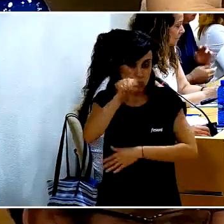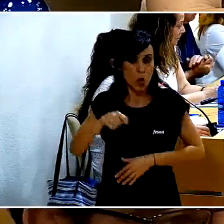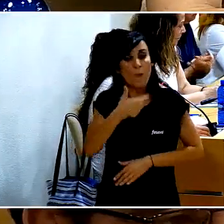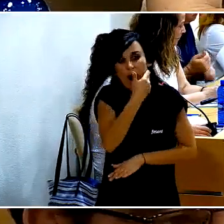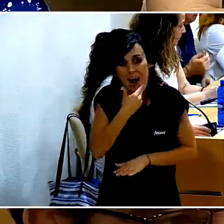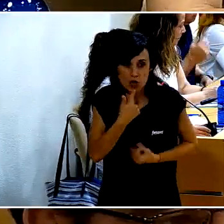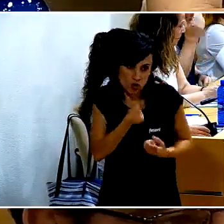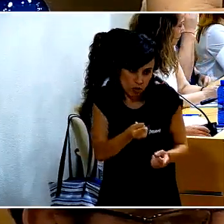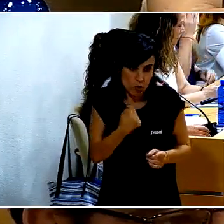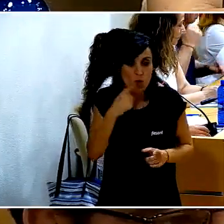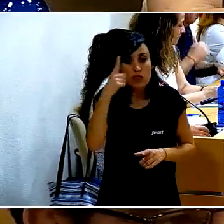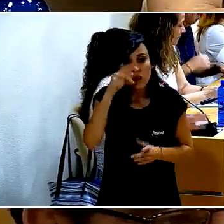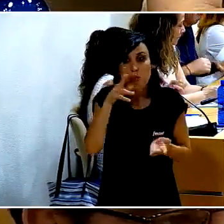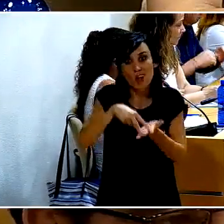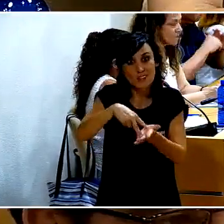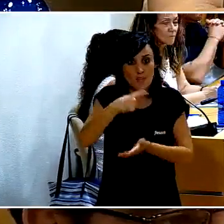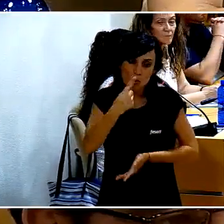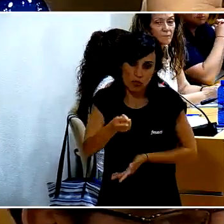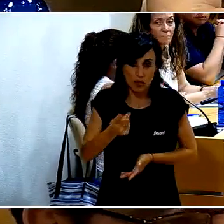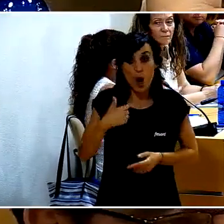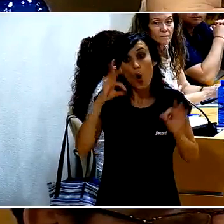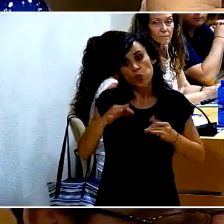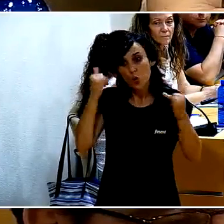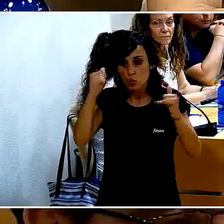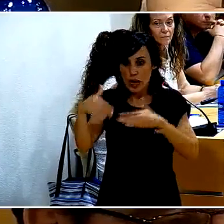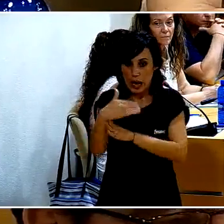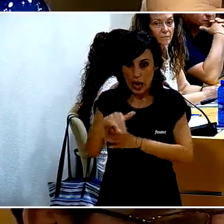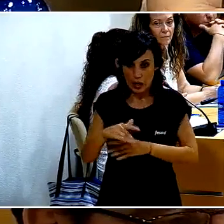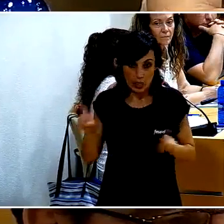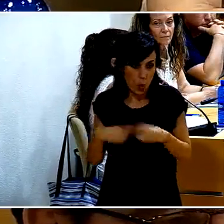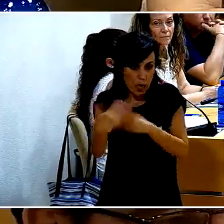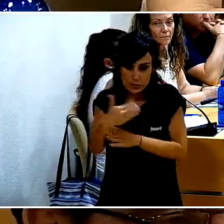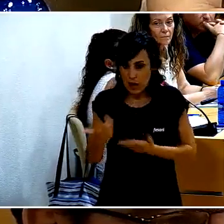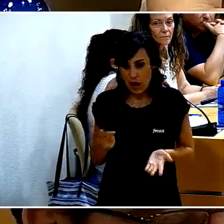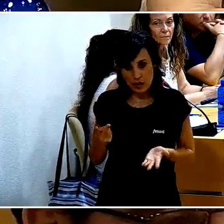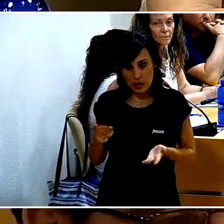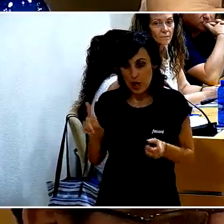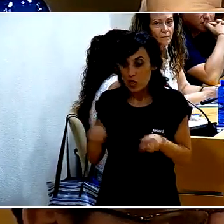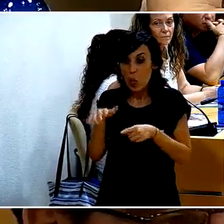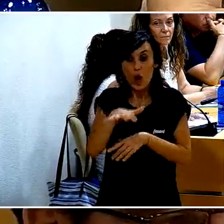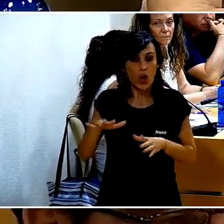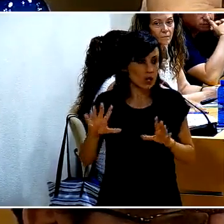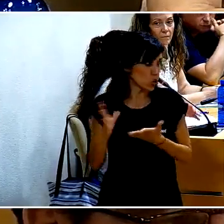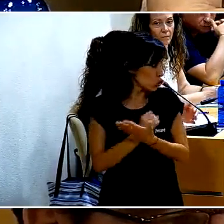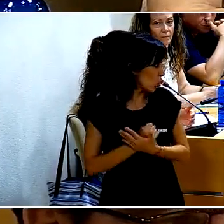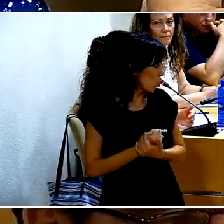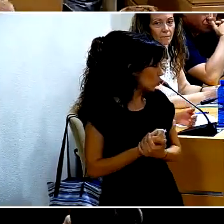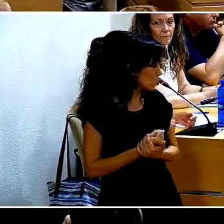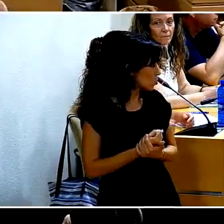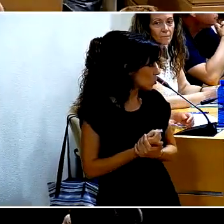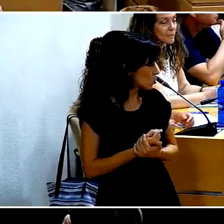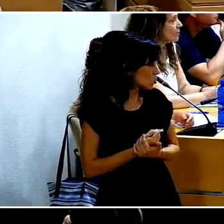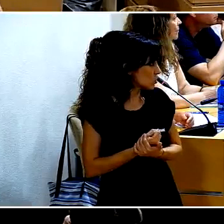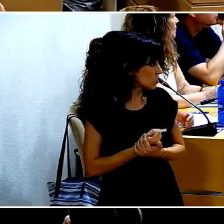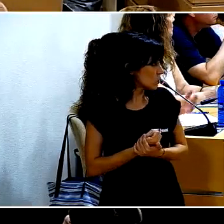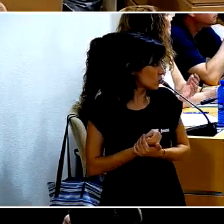oportunista perquè se diu que anaven a estar així. Estan en els bous al carrer, estan en el carrer, simplement en el carrer, estan en tots els llocs. Jo crec que no...